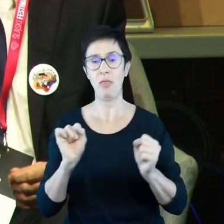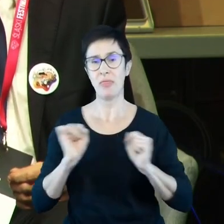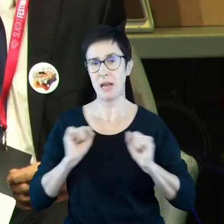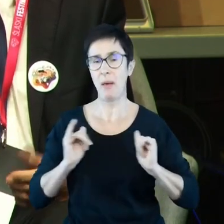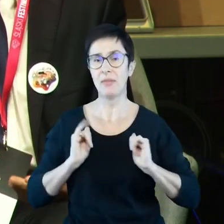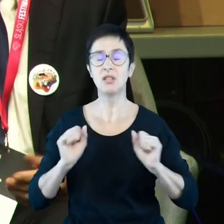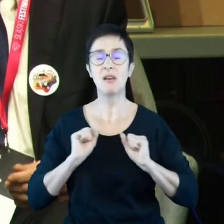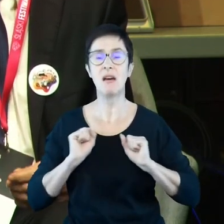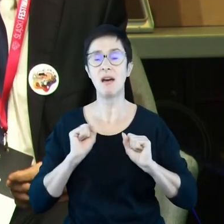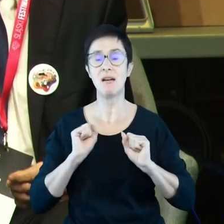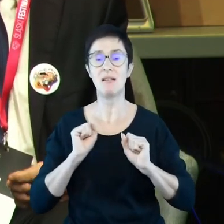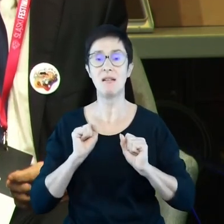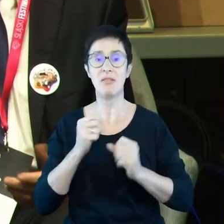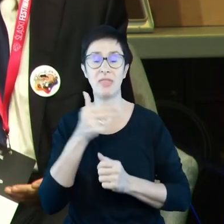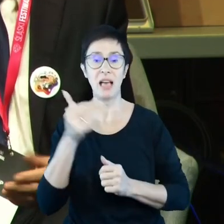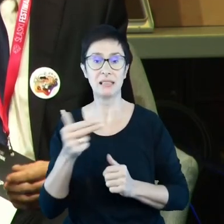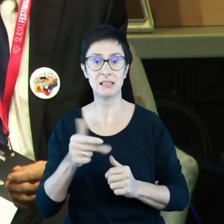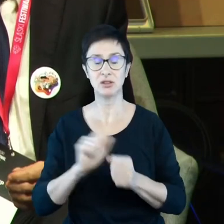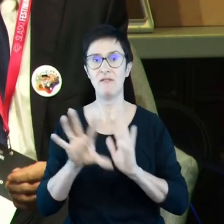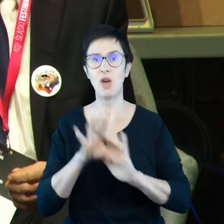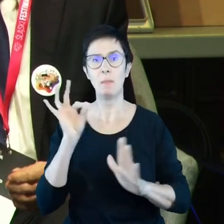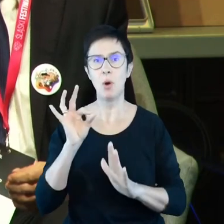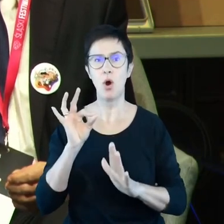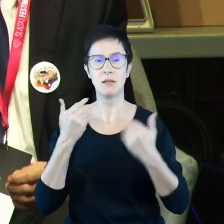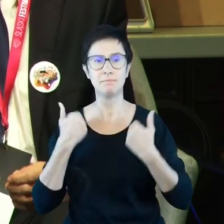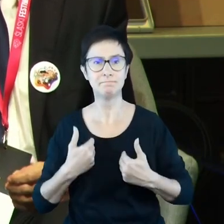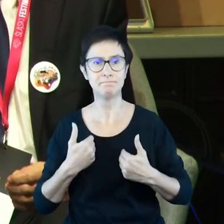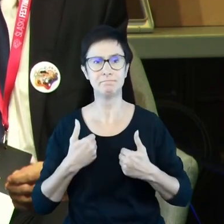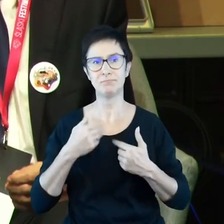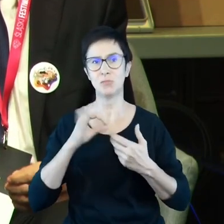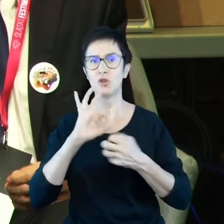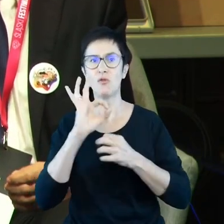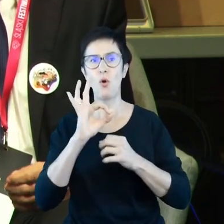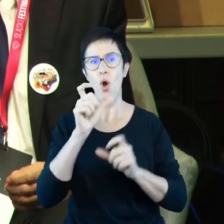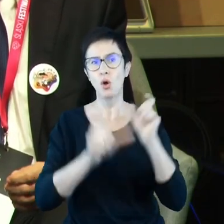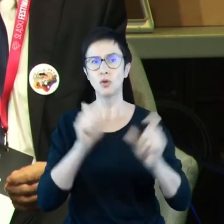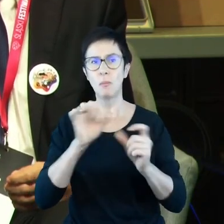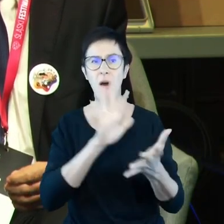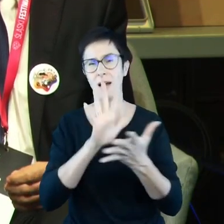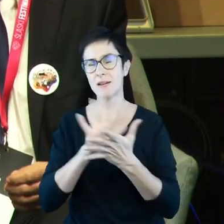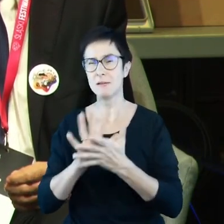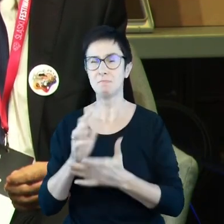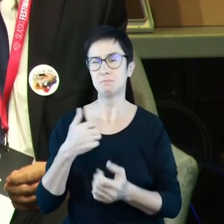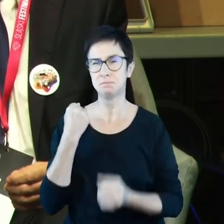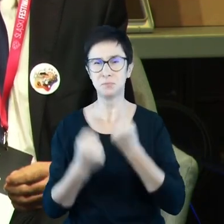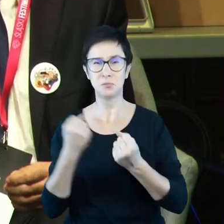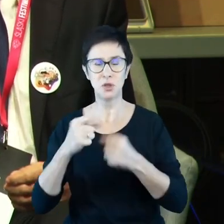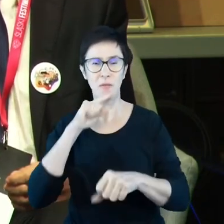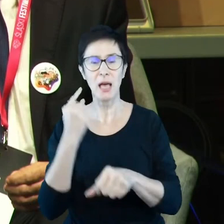gdy chodzi o wybory moralne, gdy chodzi o konstrukcję postaci. Także trudno byłoby mi się zdecydować, na którą z tych